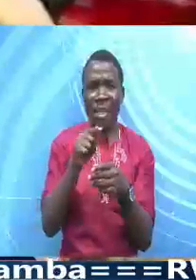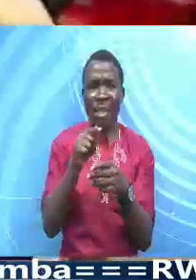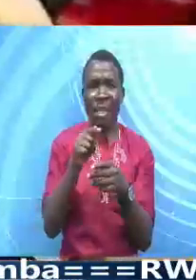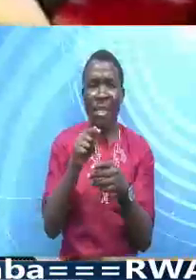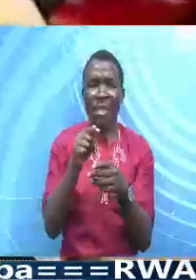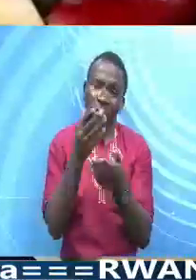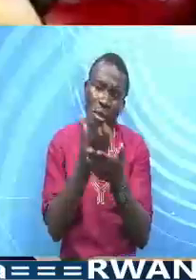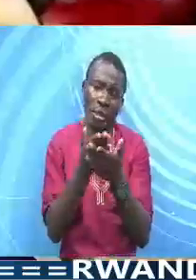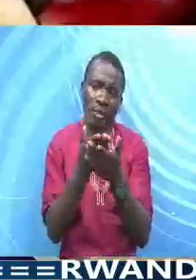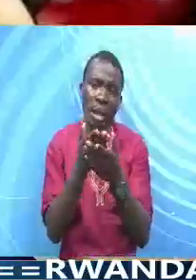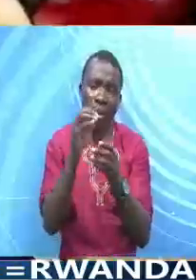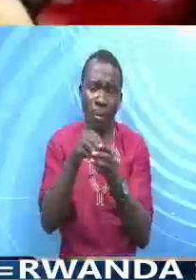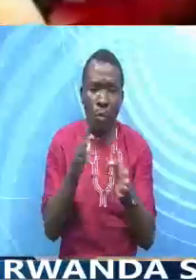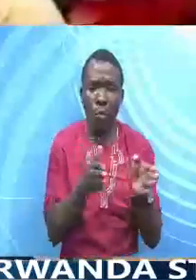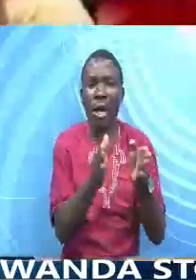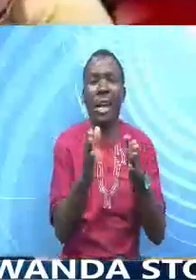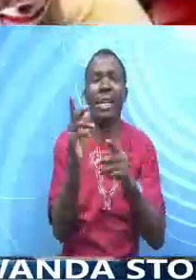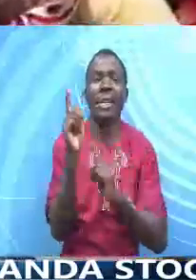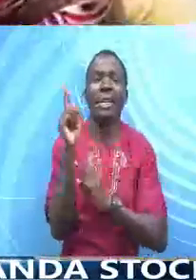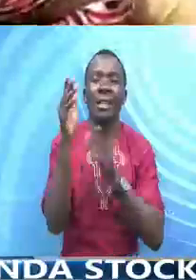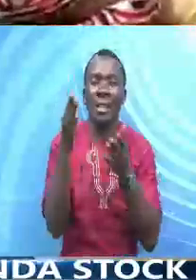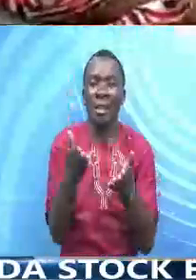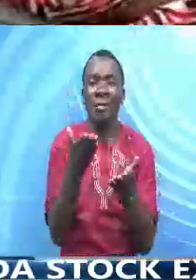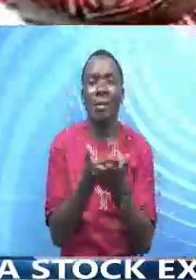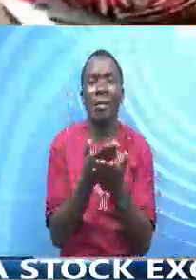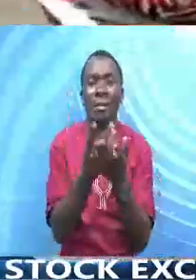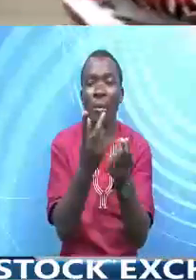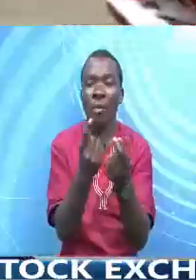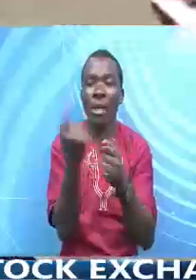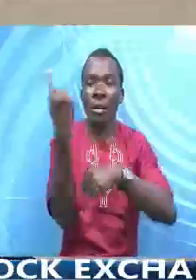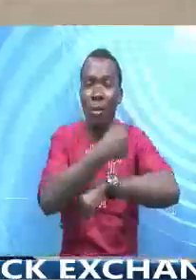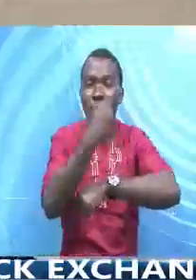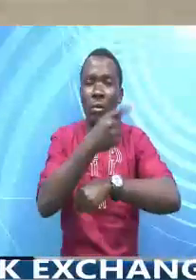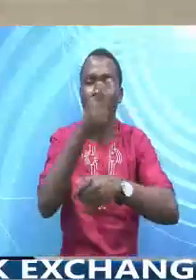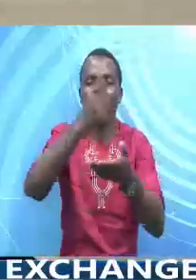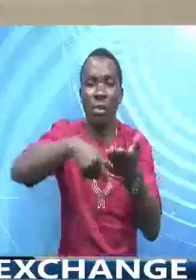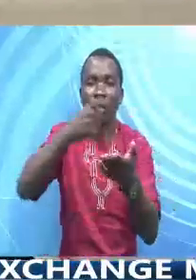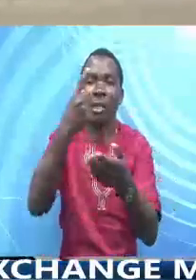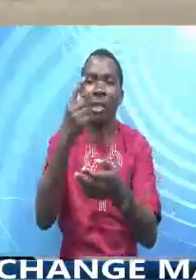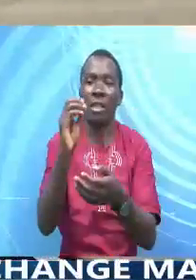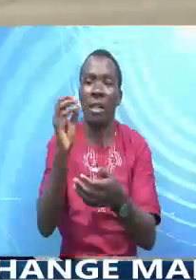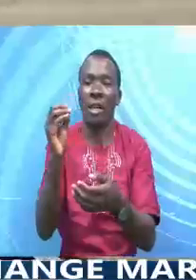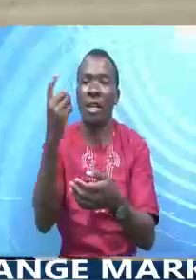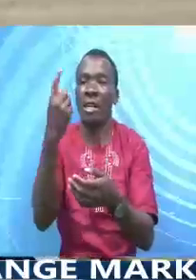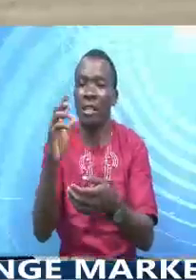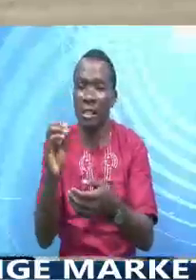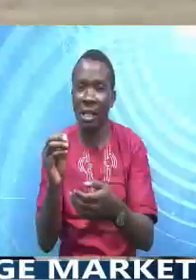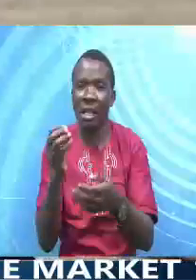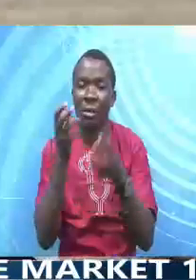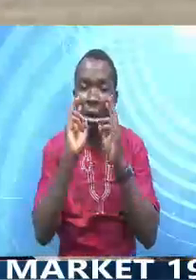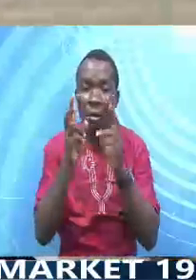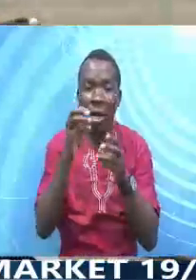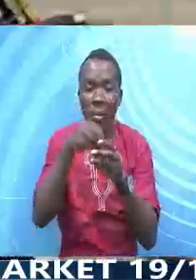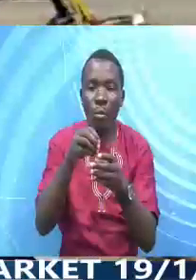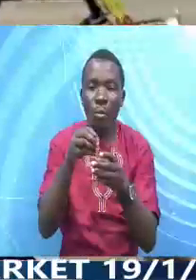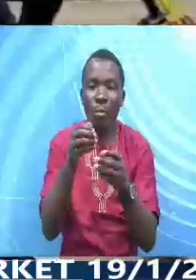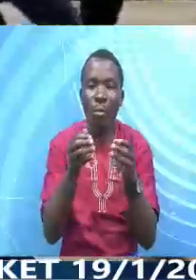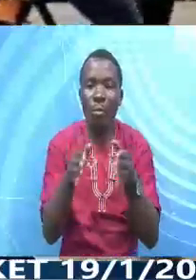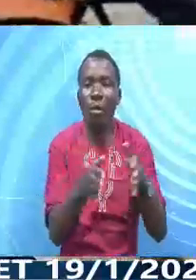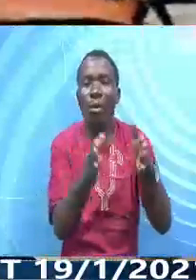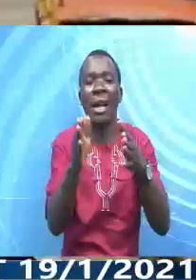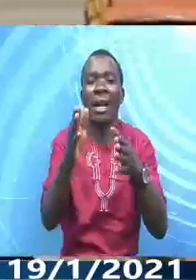amafaranga. Buri munsi tugasoreje ijana kandi rukubona umuhanda nta bagenzi barimo, nta bantu barimo. Kwiriga urazenguruka ku